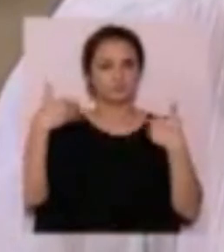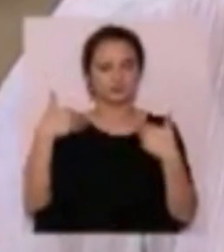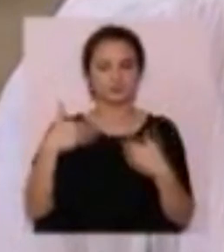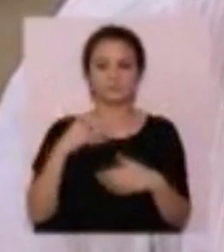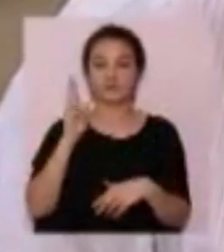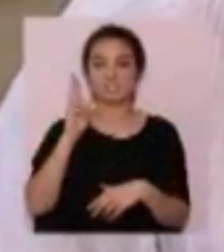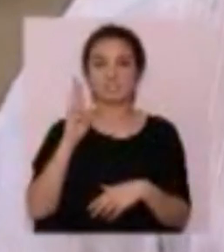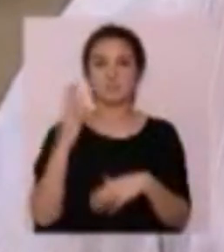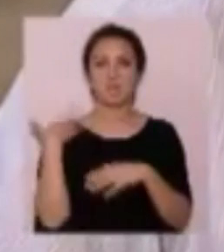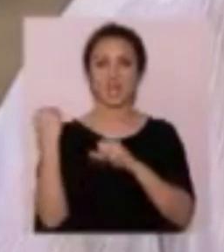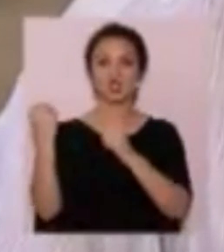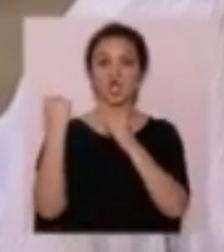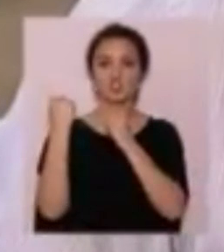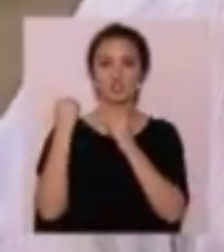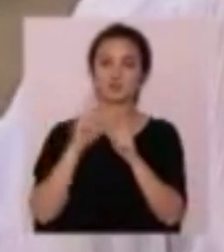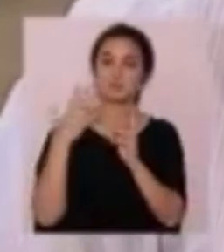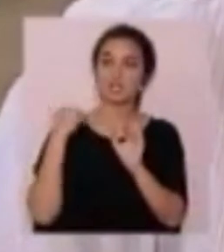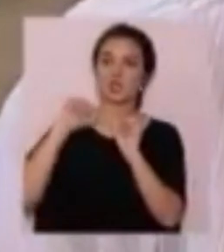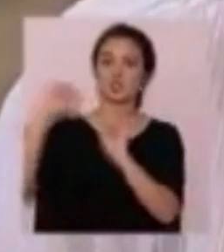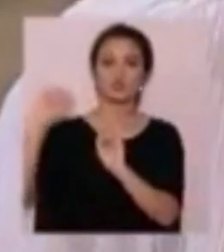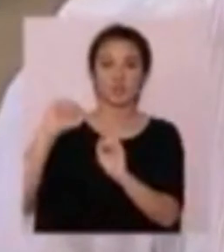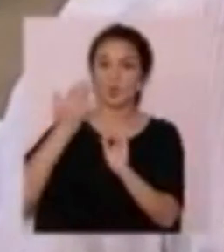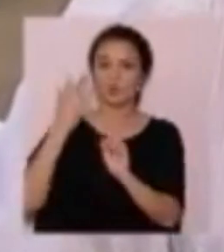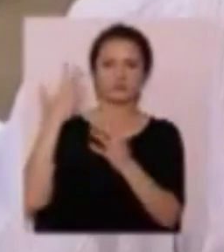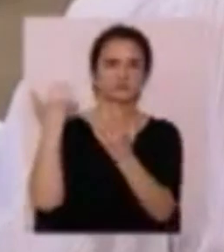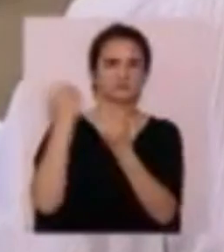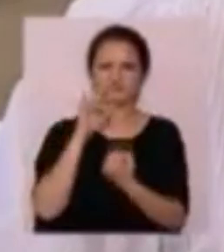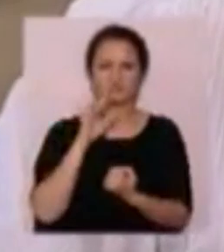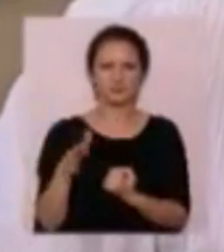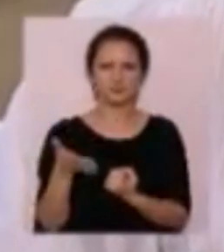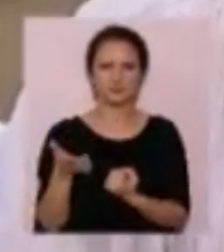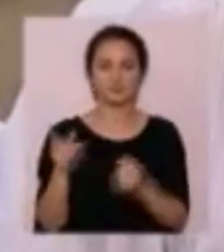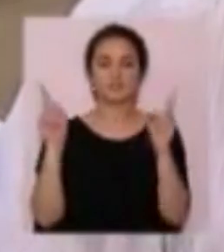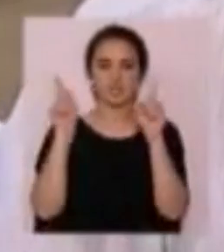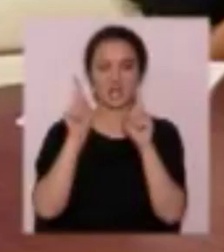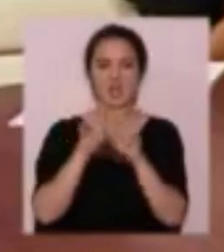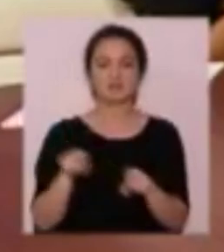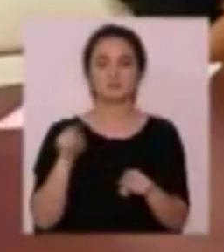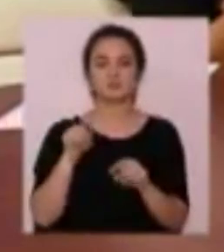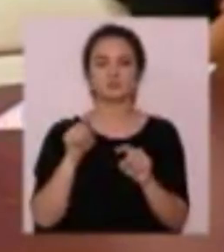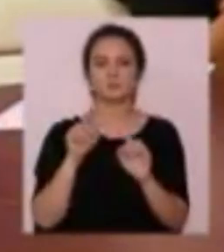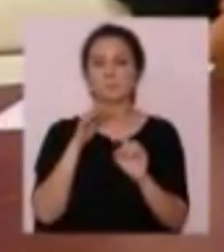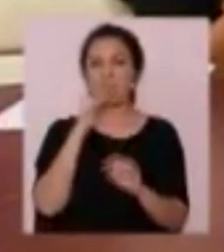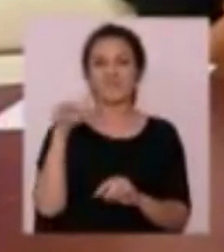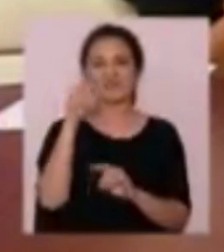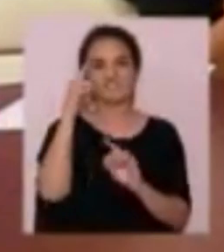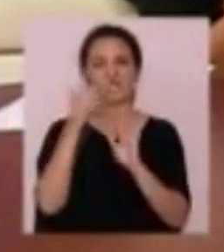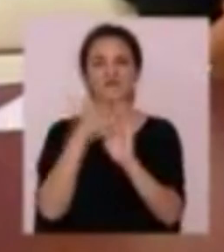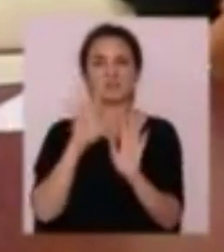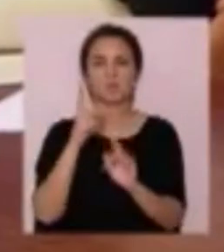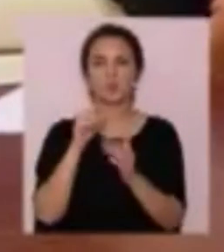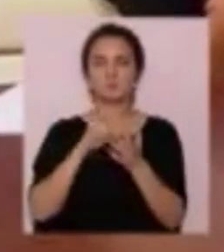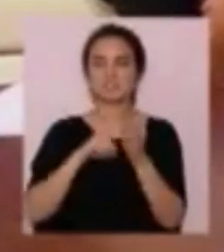ვინმე მხარდაჭერა არ გაუკეთებს, აქეთაც არავინა და გავიკეთებს მხარდაჭერაზე. ამას უბრალოდ ბევრი ვერ ხვდება,